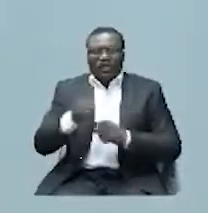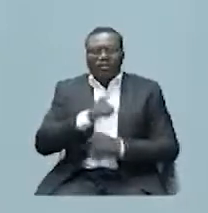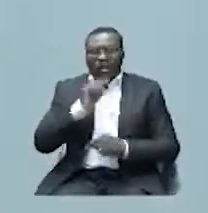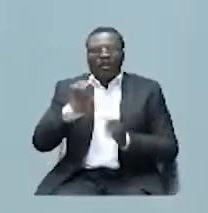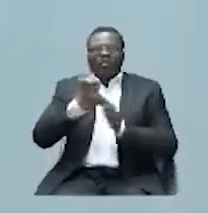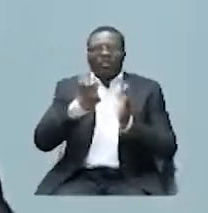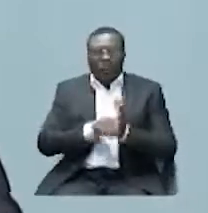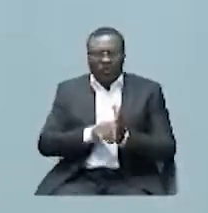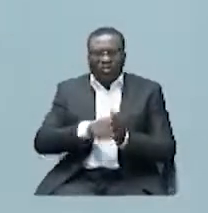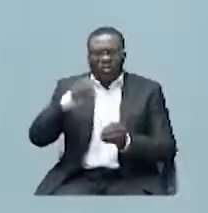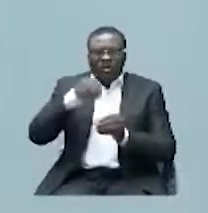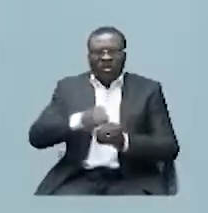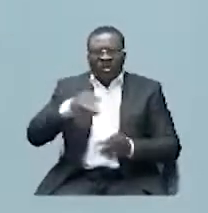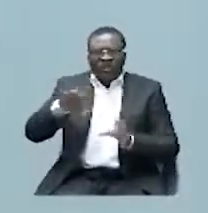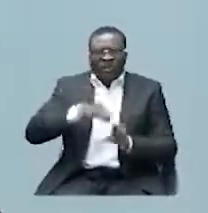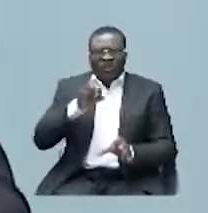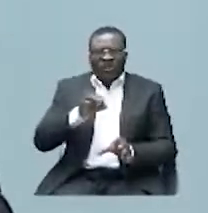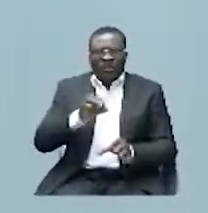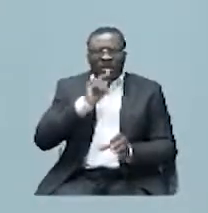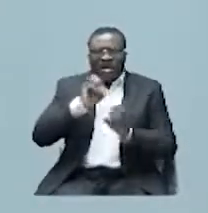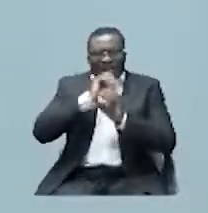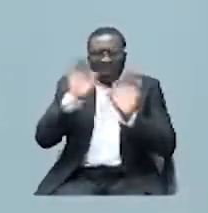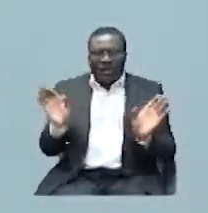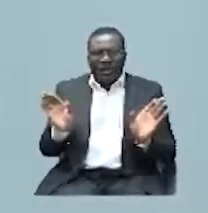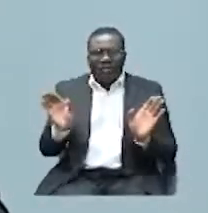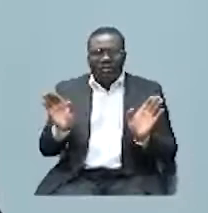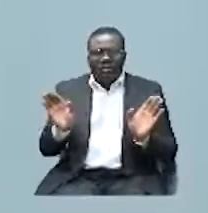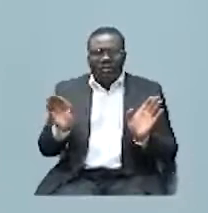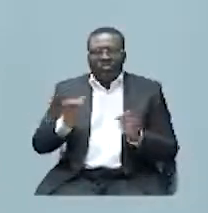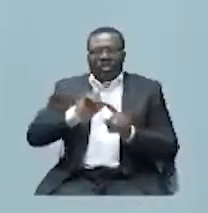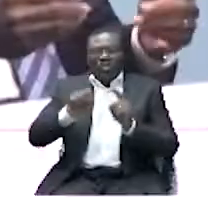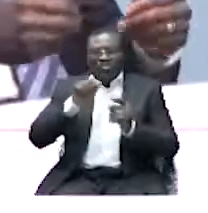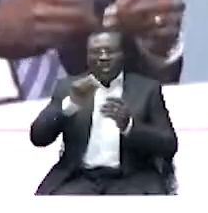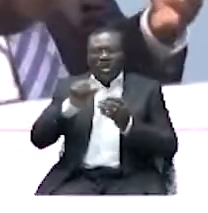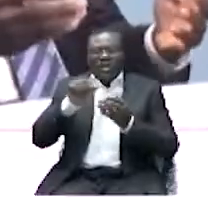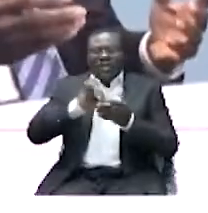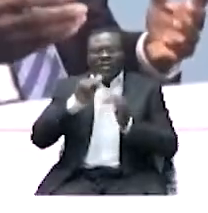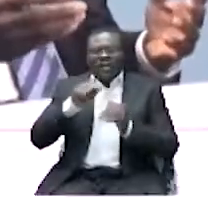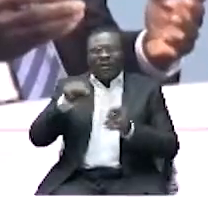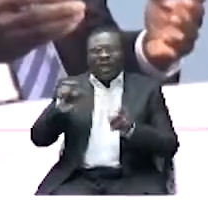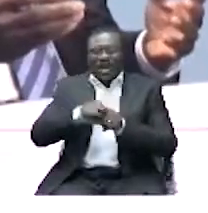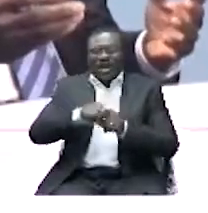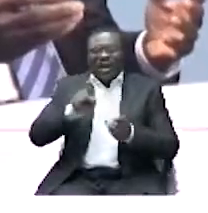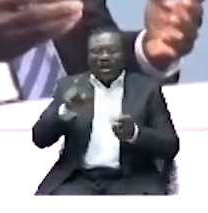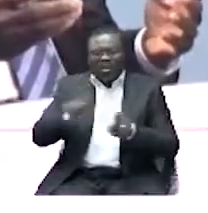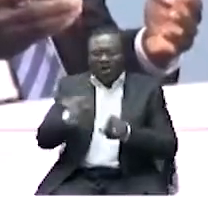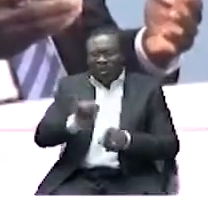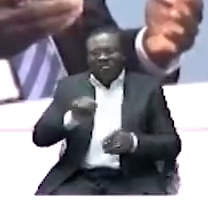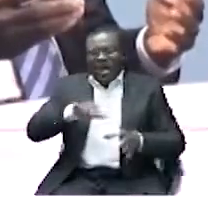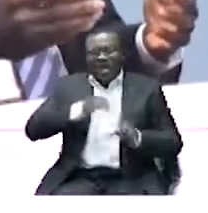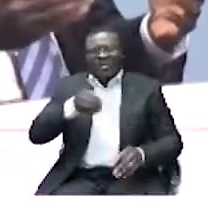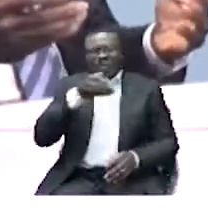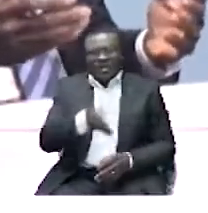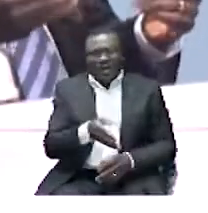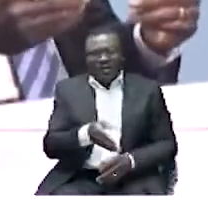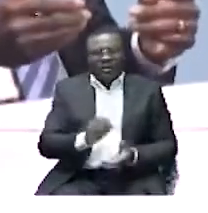Constitution, dans son esprit, est claire. Mais la lettre n'est pas exactement conforme à l'esprit de notre Constitution.